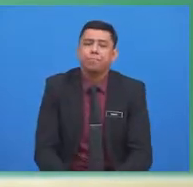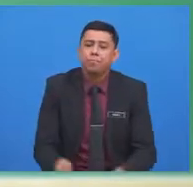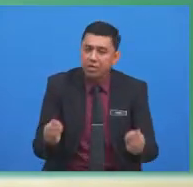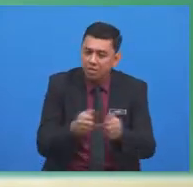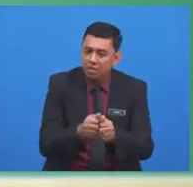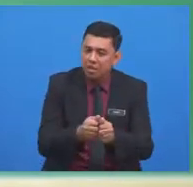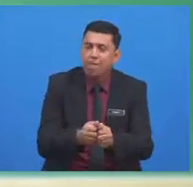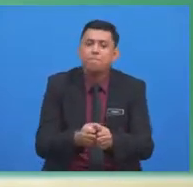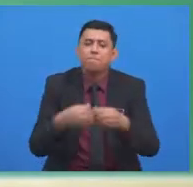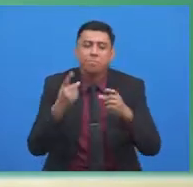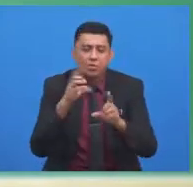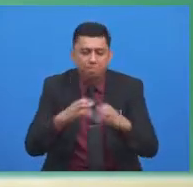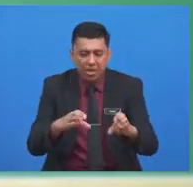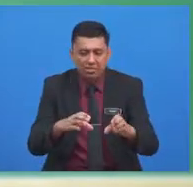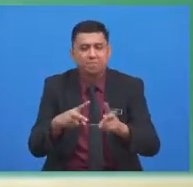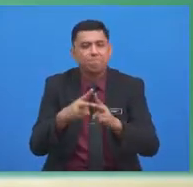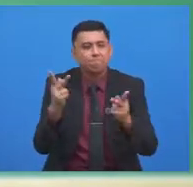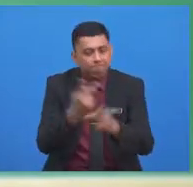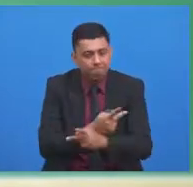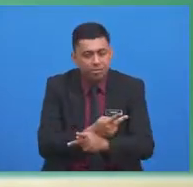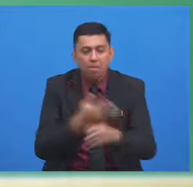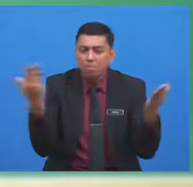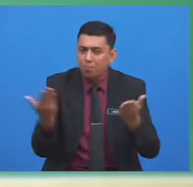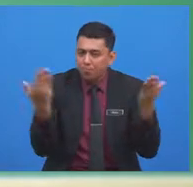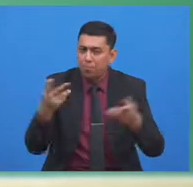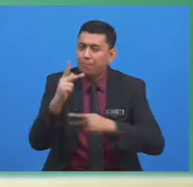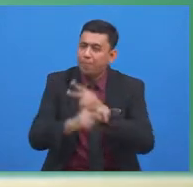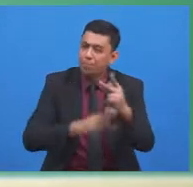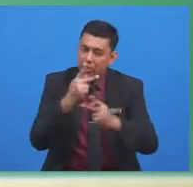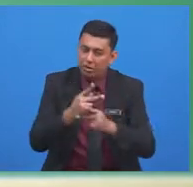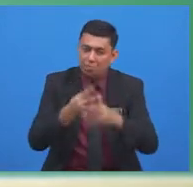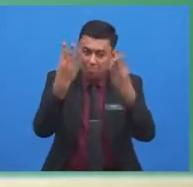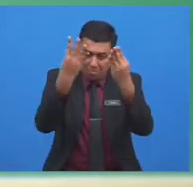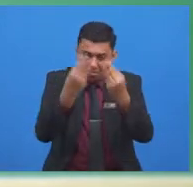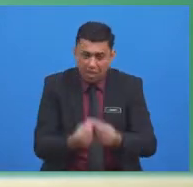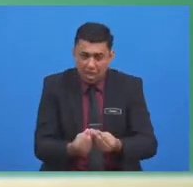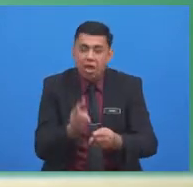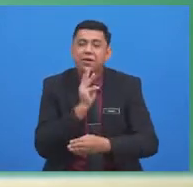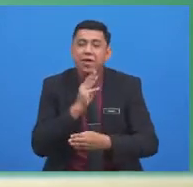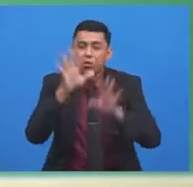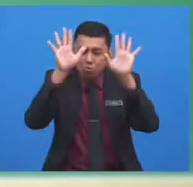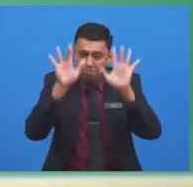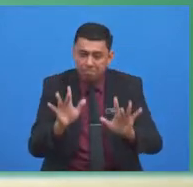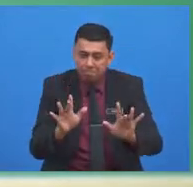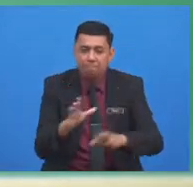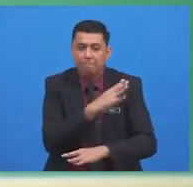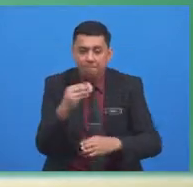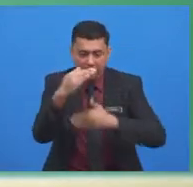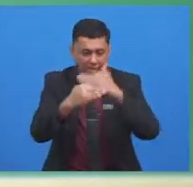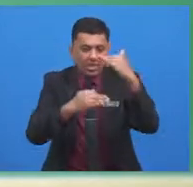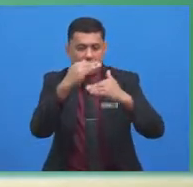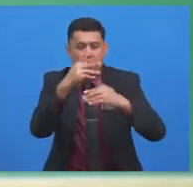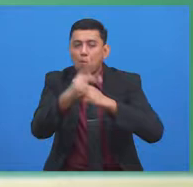dengan giat sekali. Ini akan menggalakkan proses resapan air hujan ke dalam tanah dan